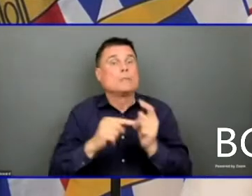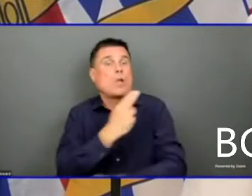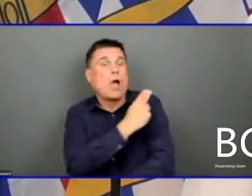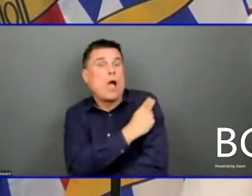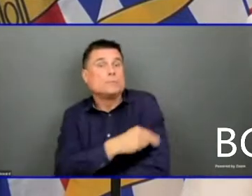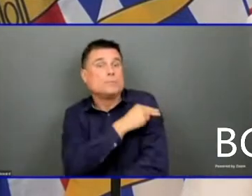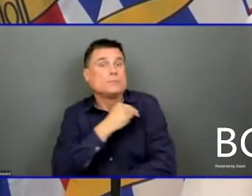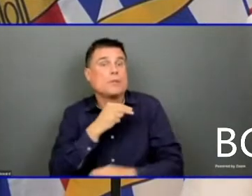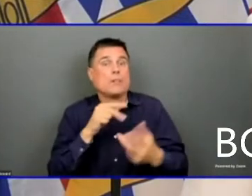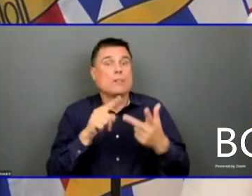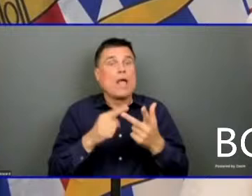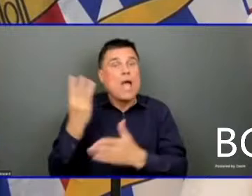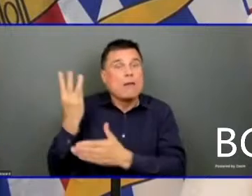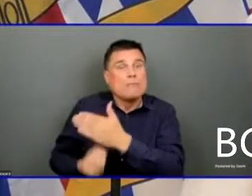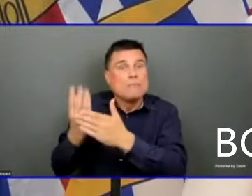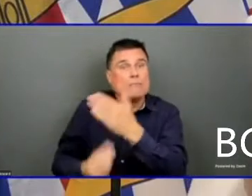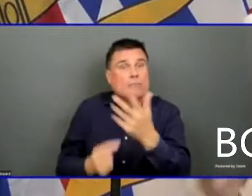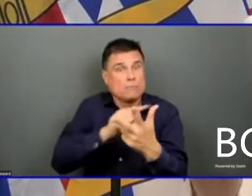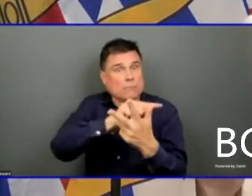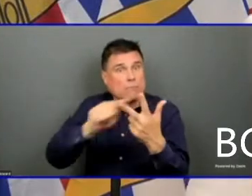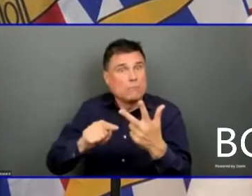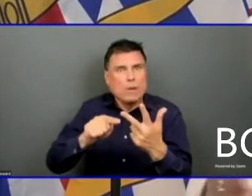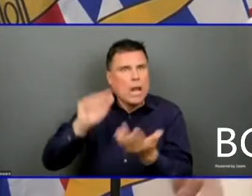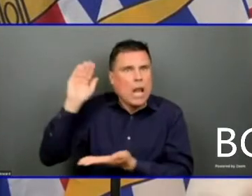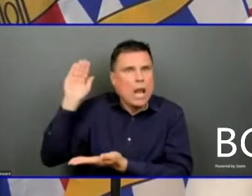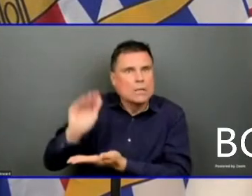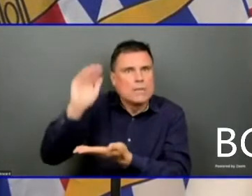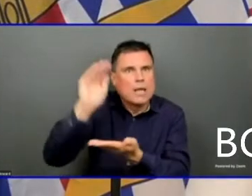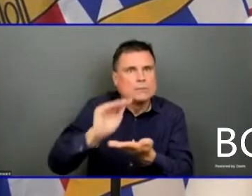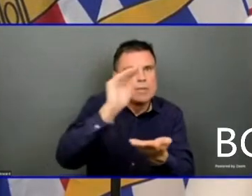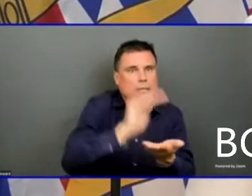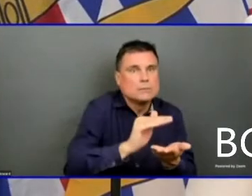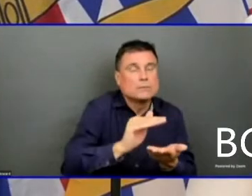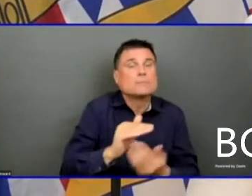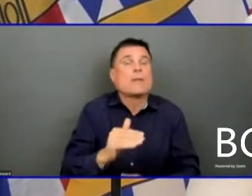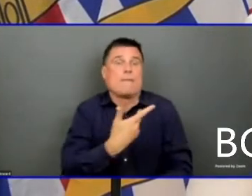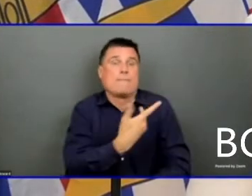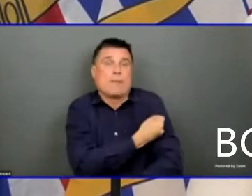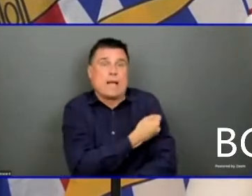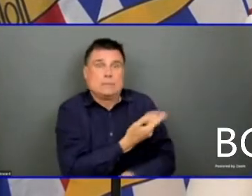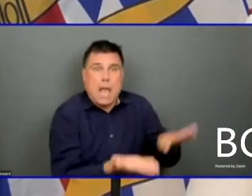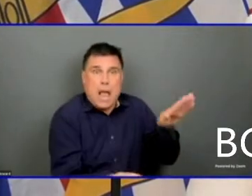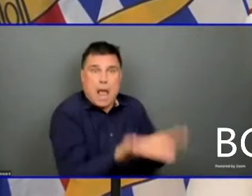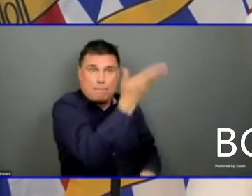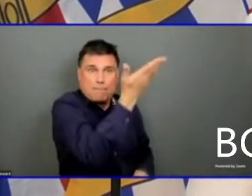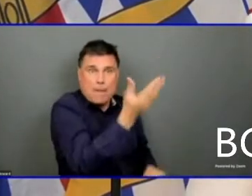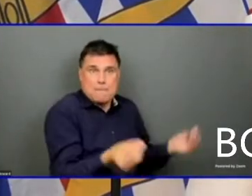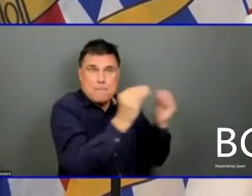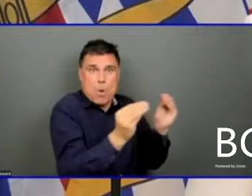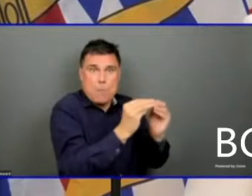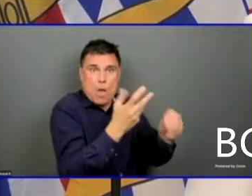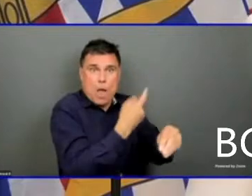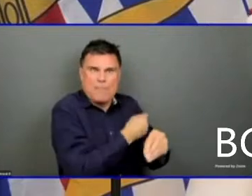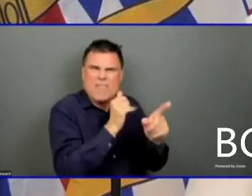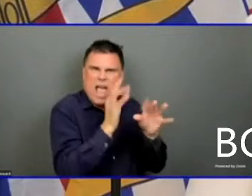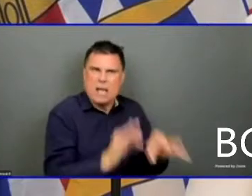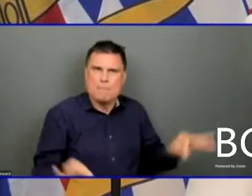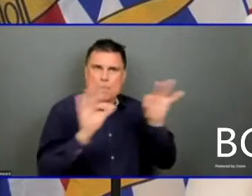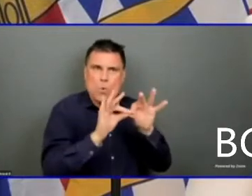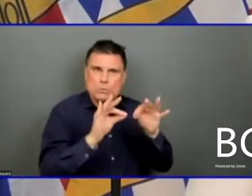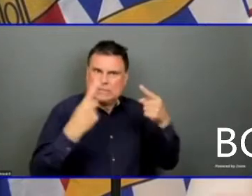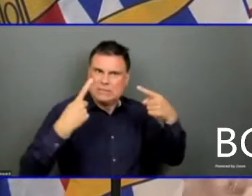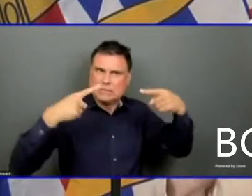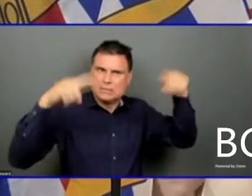题，但是应该说是没有悬念。所以他也是说，对我们来讲，每一个人最成功的关